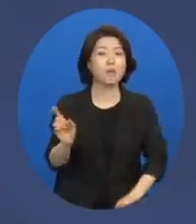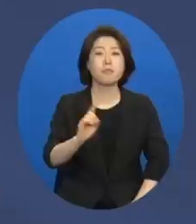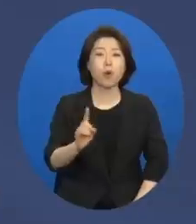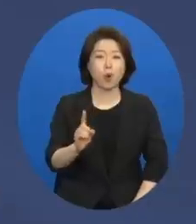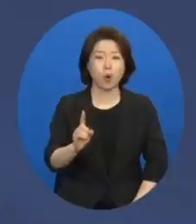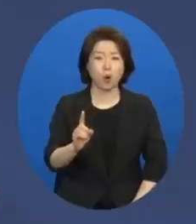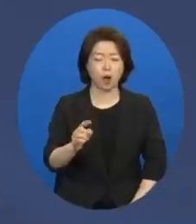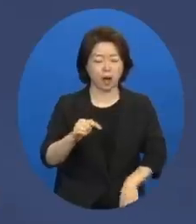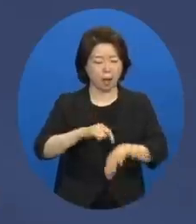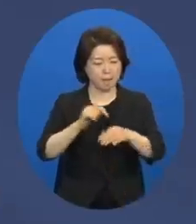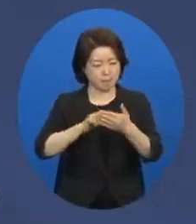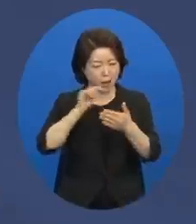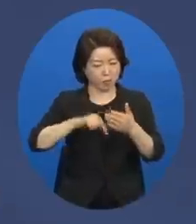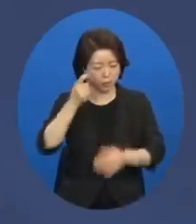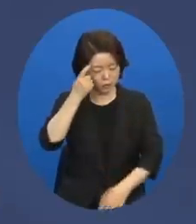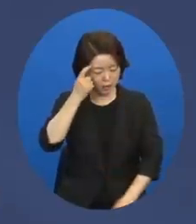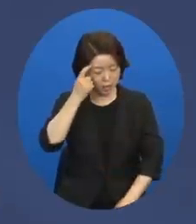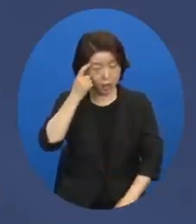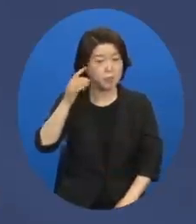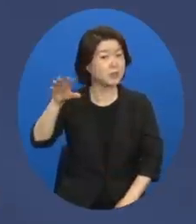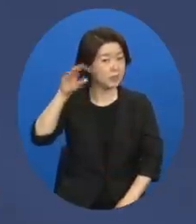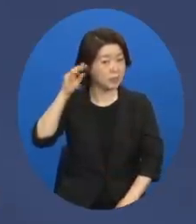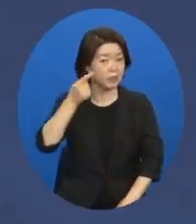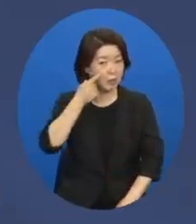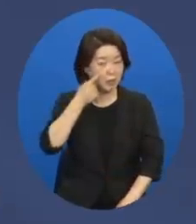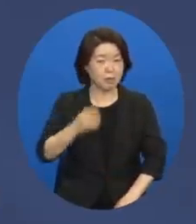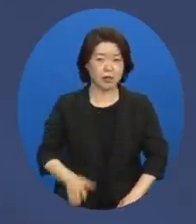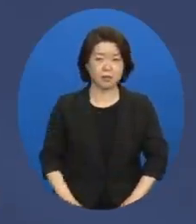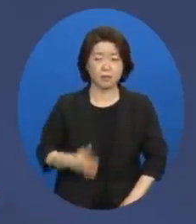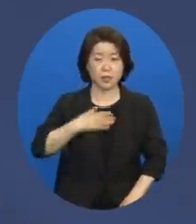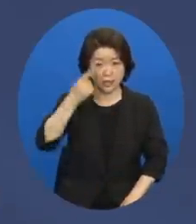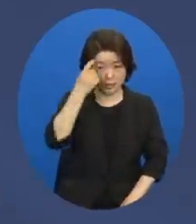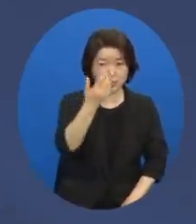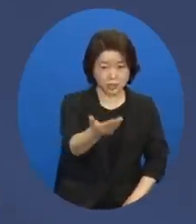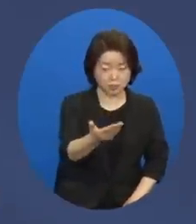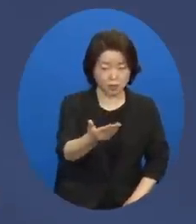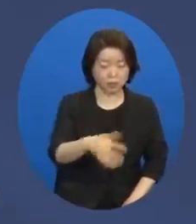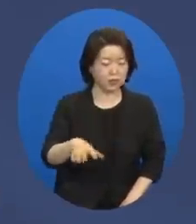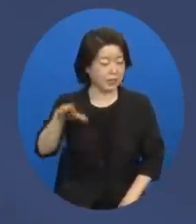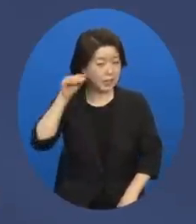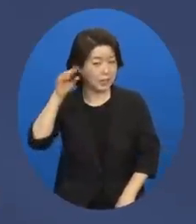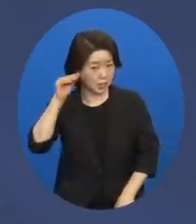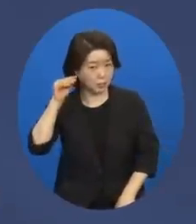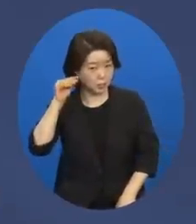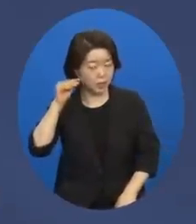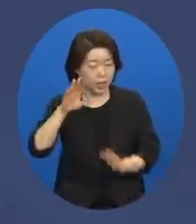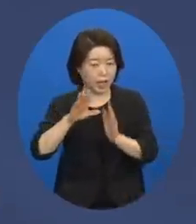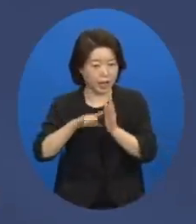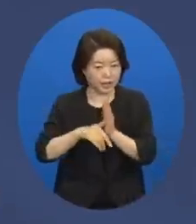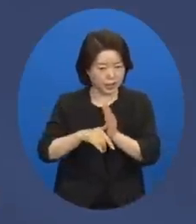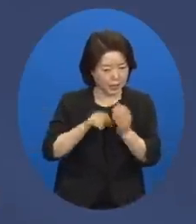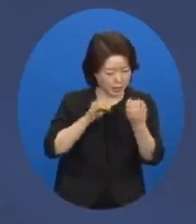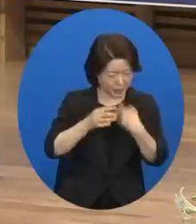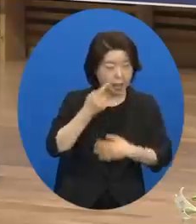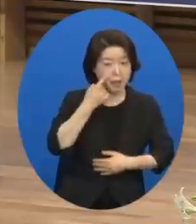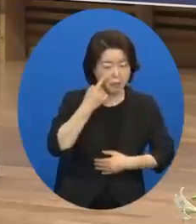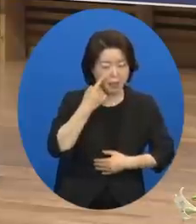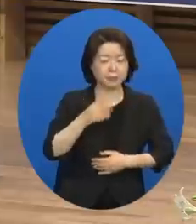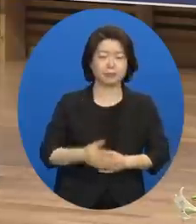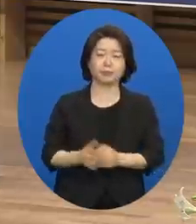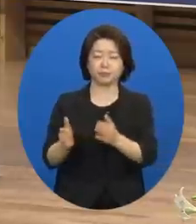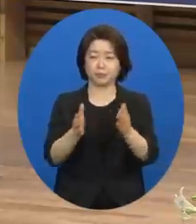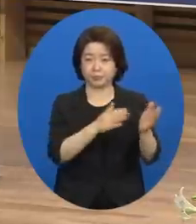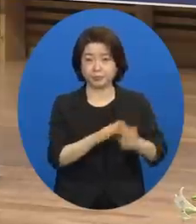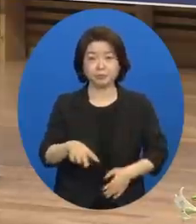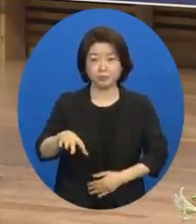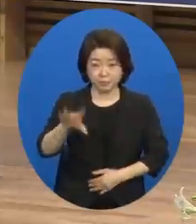한번 마음으로 생각하시면서 들으세요. 제가 질문했죠. 그 들으시면서 이제 받으시는 거예요. 자, 그래서